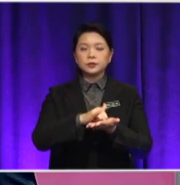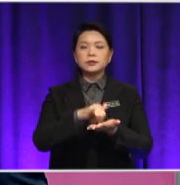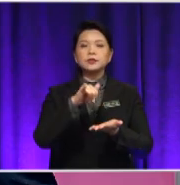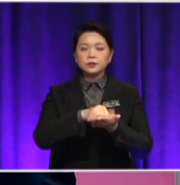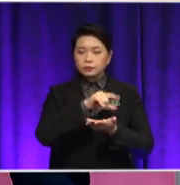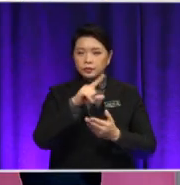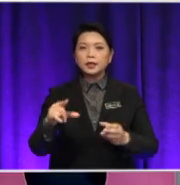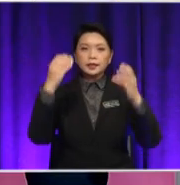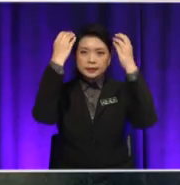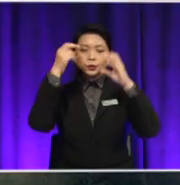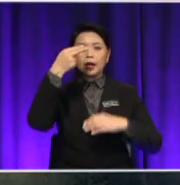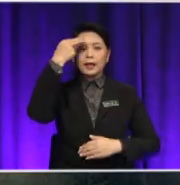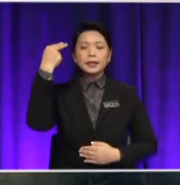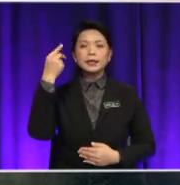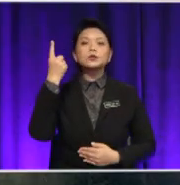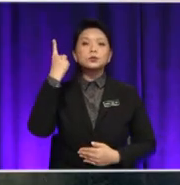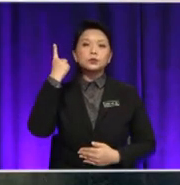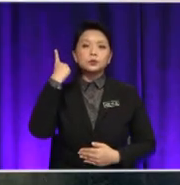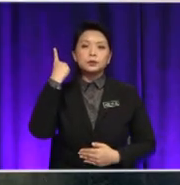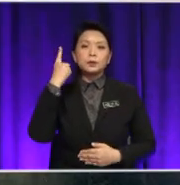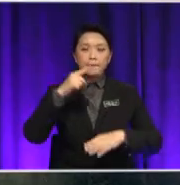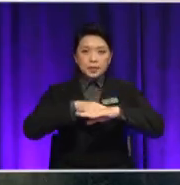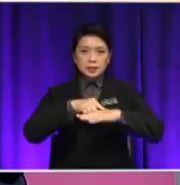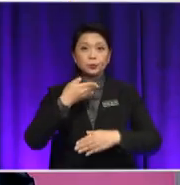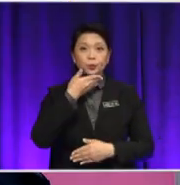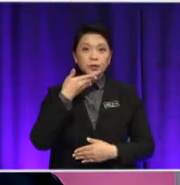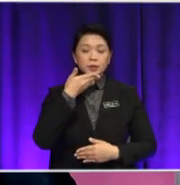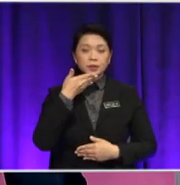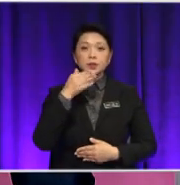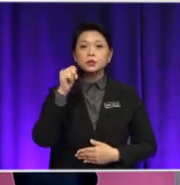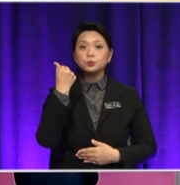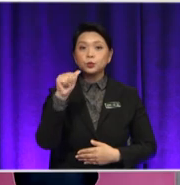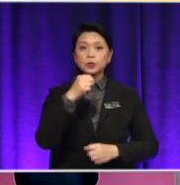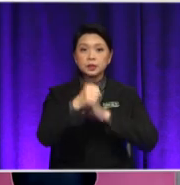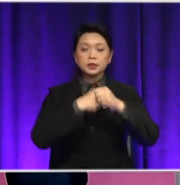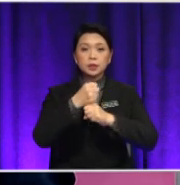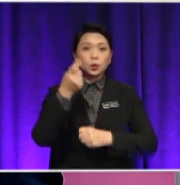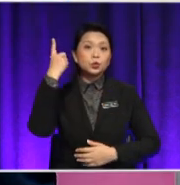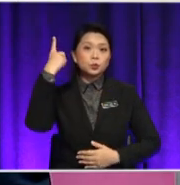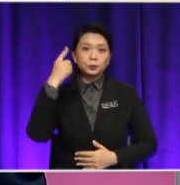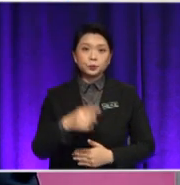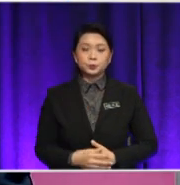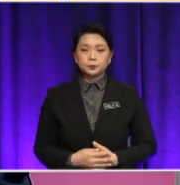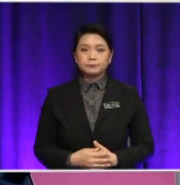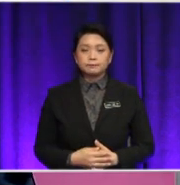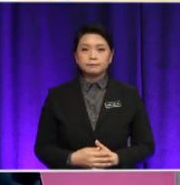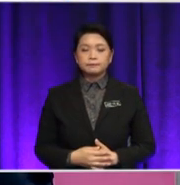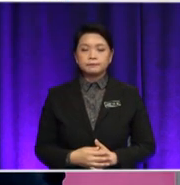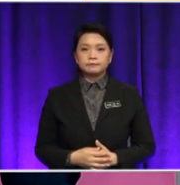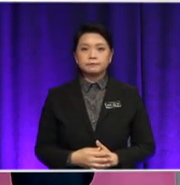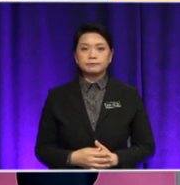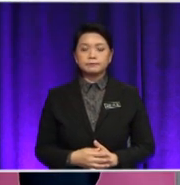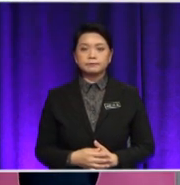dahulu. Oh. Untuk pengetahuan Akmal, itu dah 10 tahun lepas dah tu. 10 tahun lepas, Cikgu. 10 tahun lepas dah. Okey, kita